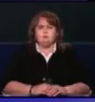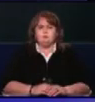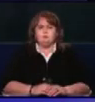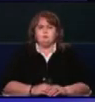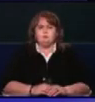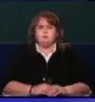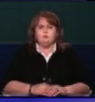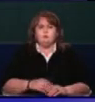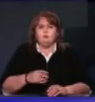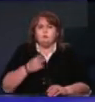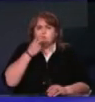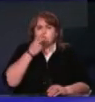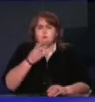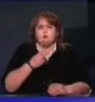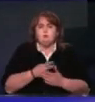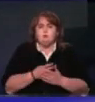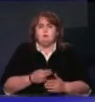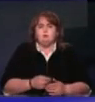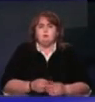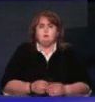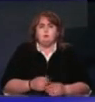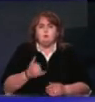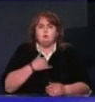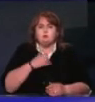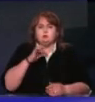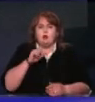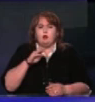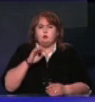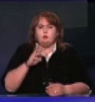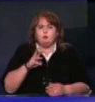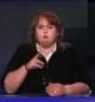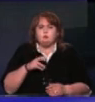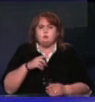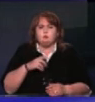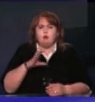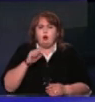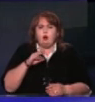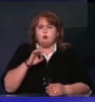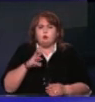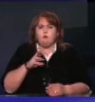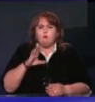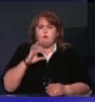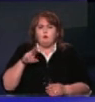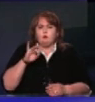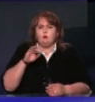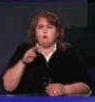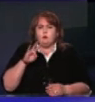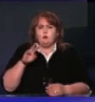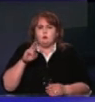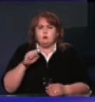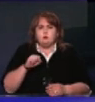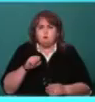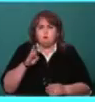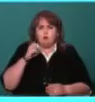Теперь обратите внимание, у нас здесь атом, будем говорить атом водорода, электрон может находиться на